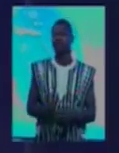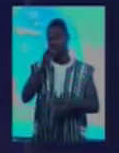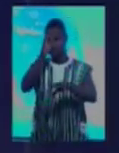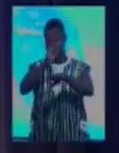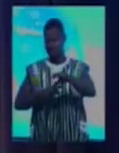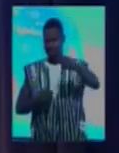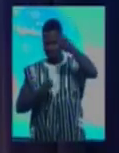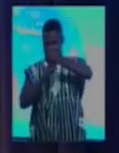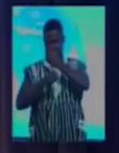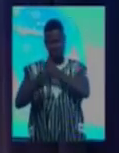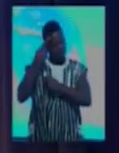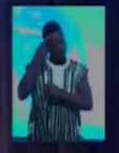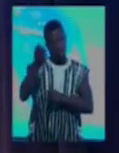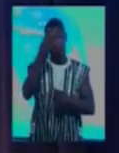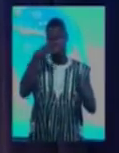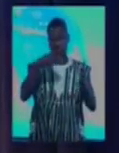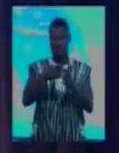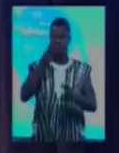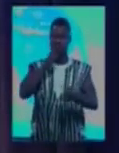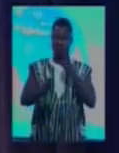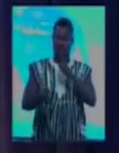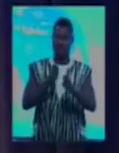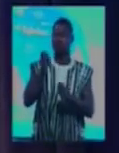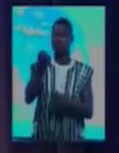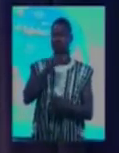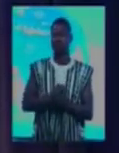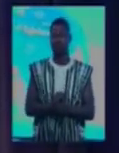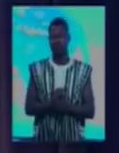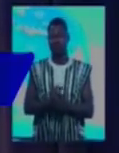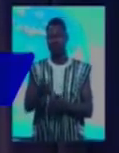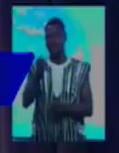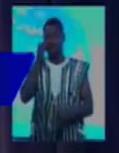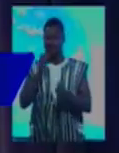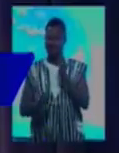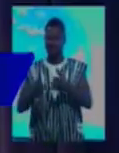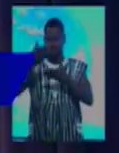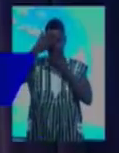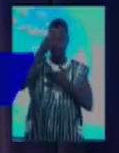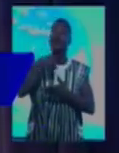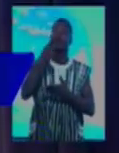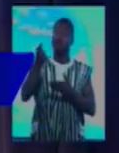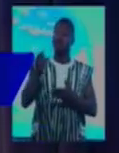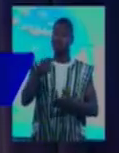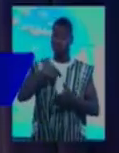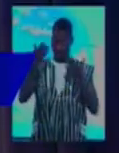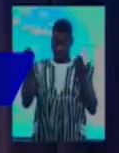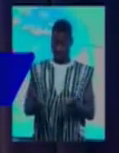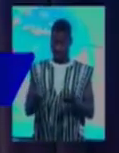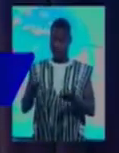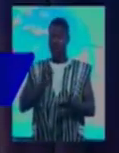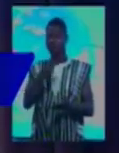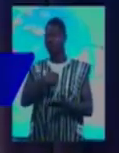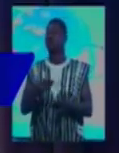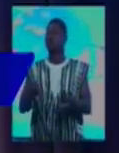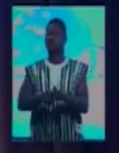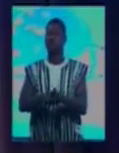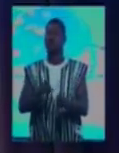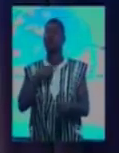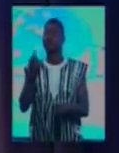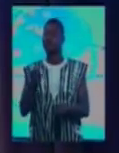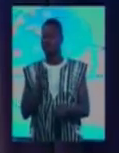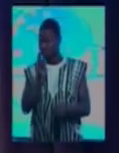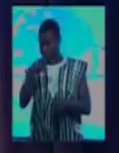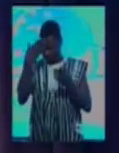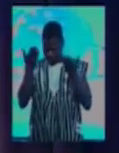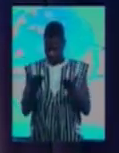société. Si le terrorisme a dit « moi je suis là », nous aussi nous disons « nous sommes là ». Nous sommes là avec les mots MOTS,